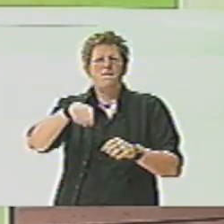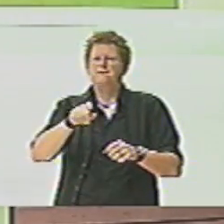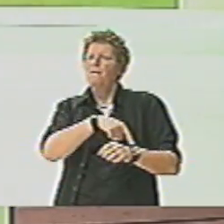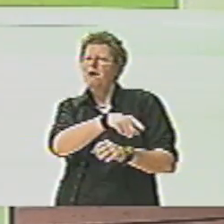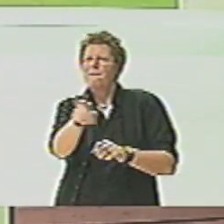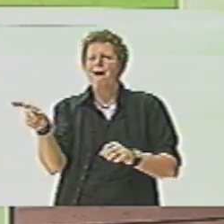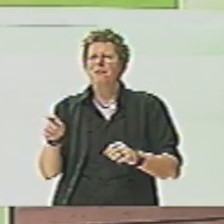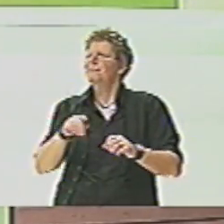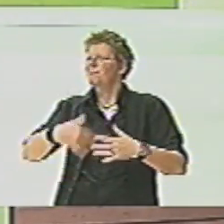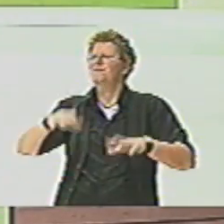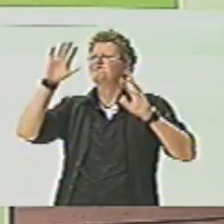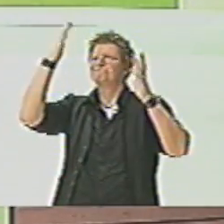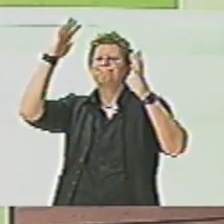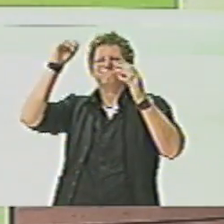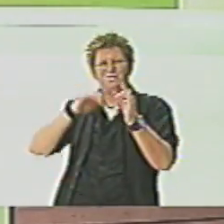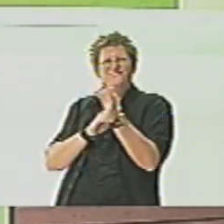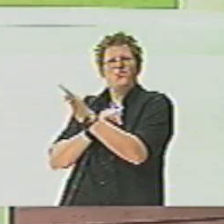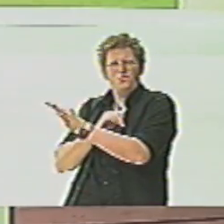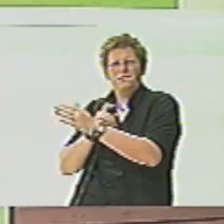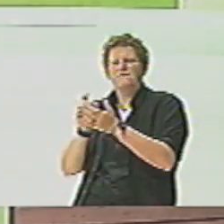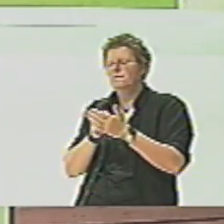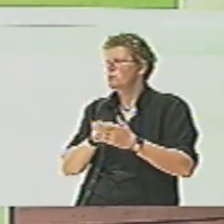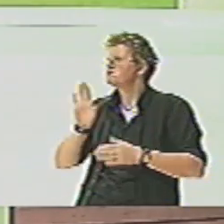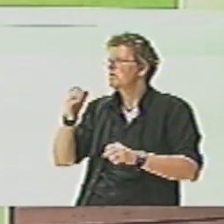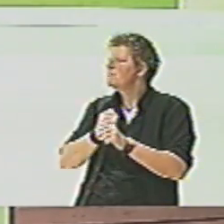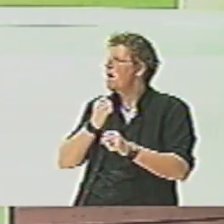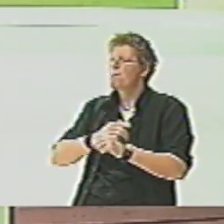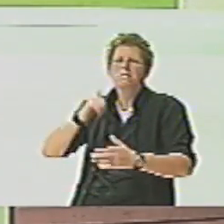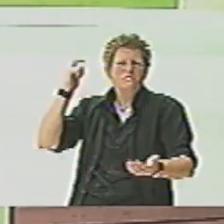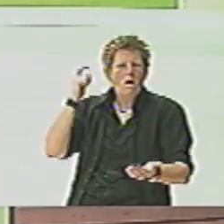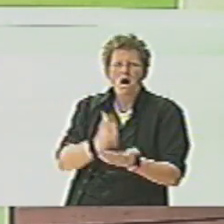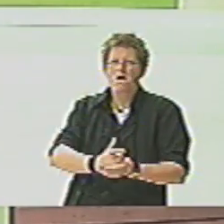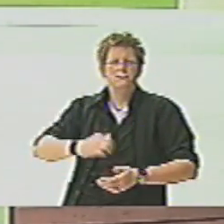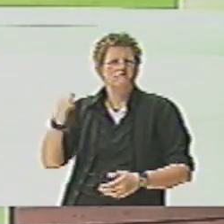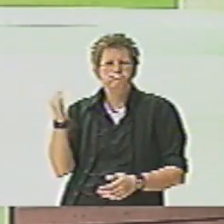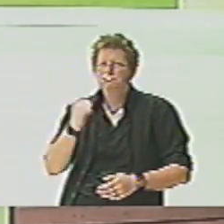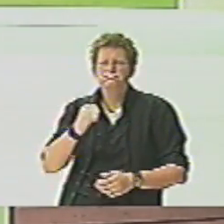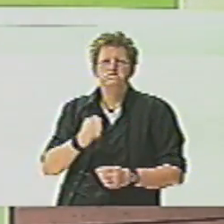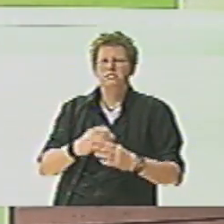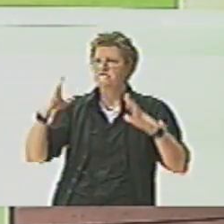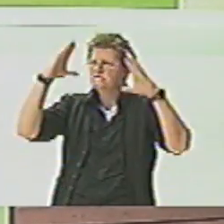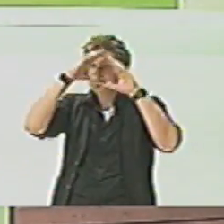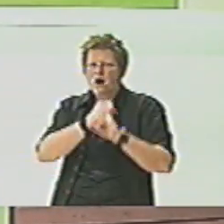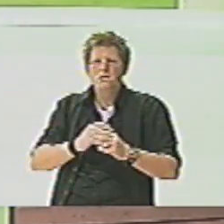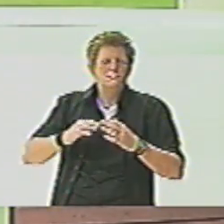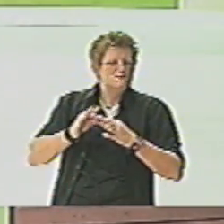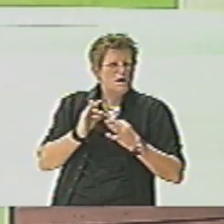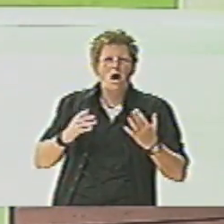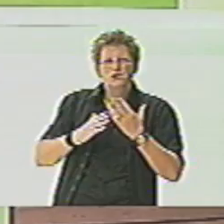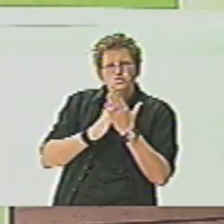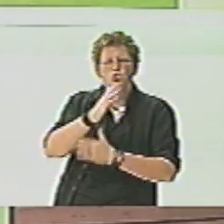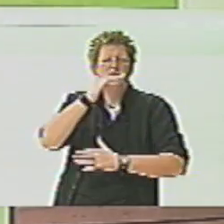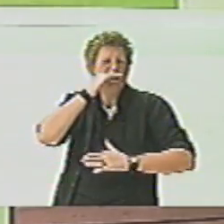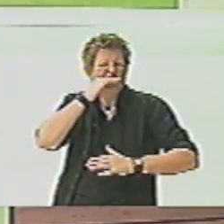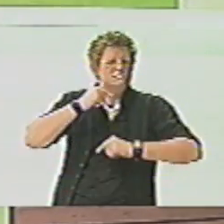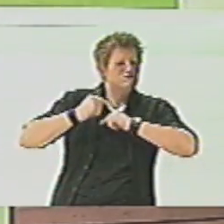stehend applaudiert, die unglaublich viel geackert haben, teilweise Tag und Nacht im Einsatz waren. Dieser Erfolg konnte nur